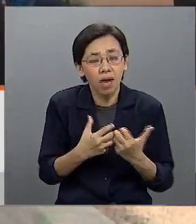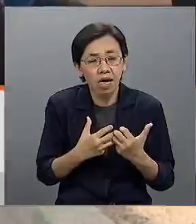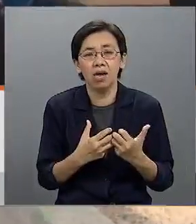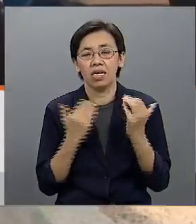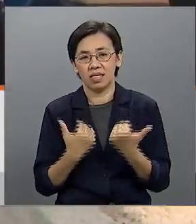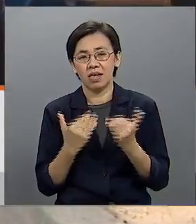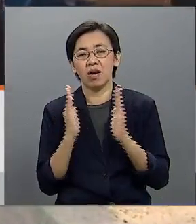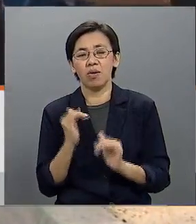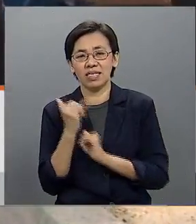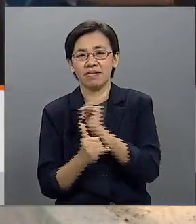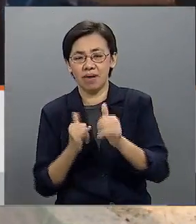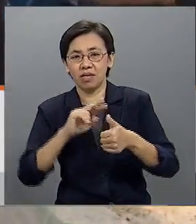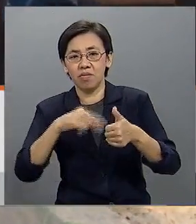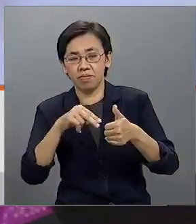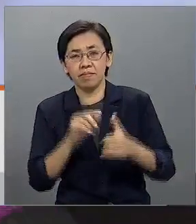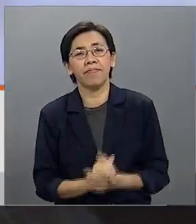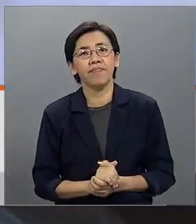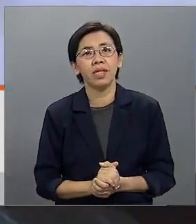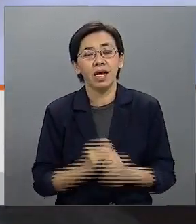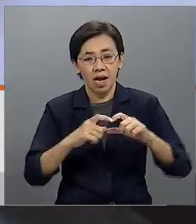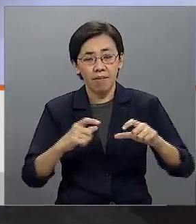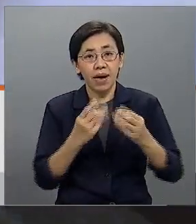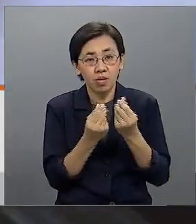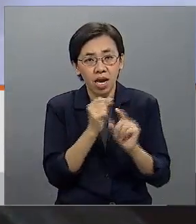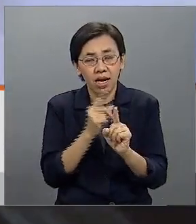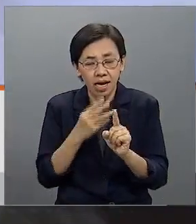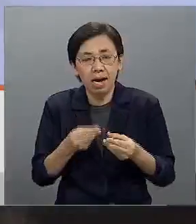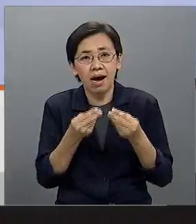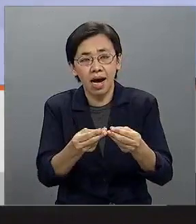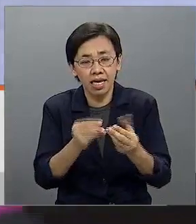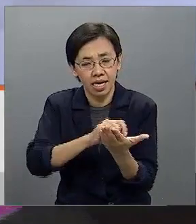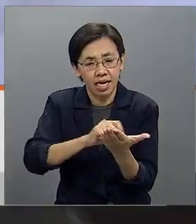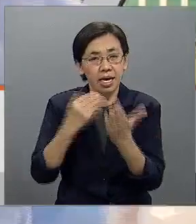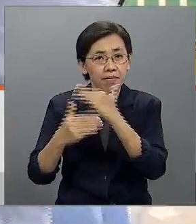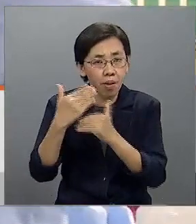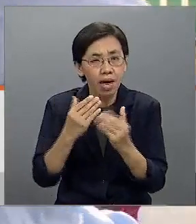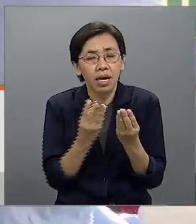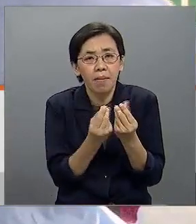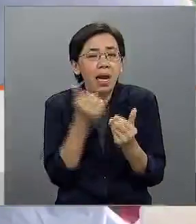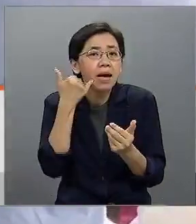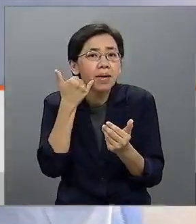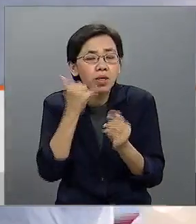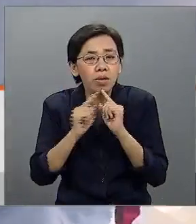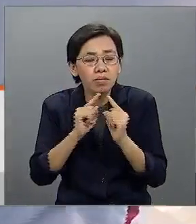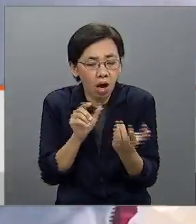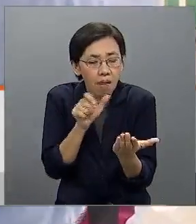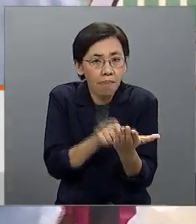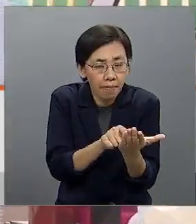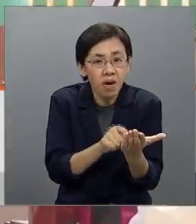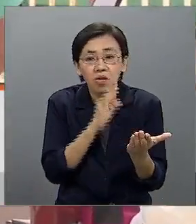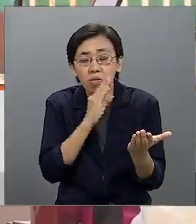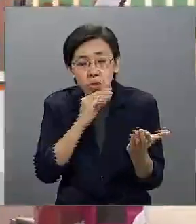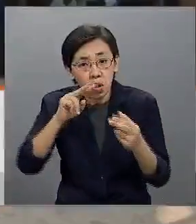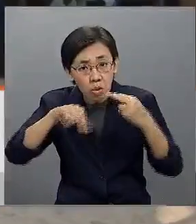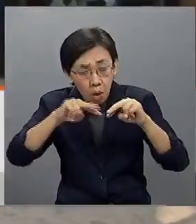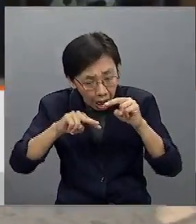ยเมื่อมาถึงจะต้องรับบัตรคิวค่ะกรอกประวัติแล้วก็เบอร์โทรศัพท์ติดต่อสำหรับรอเจ้าหน้าที่แจ้งผลการตรวจซึ่งคาดว่าจะต้องใช้เวลา